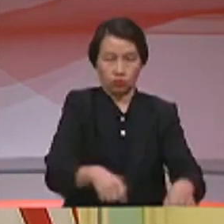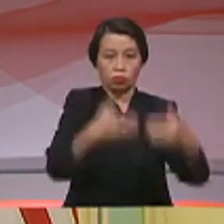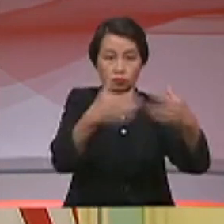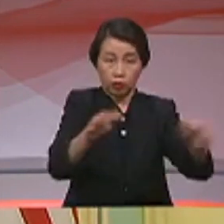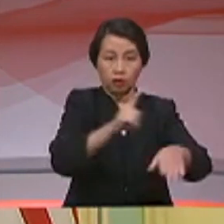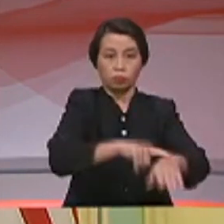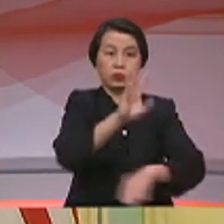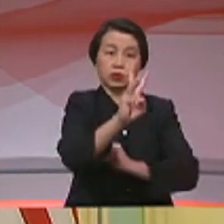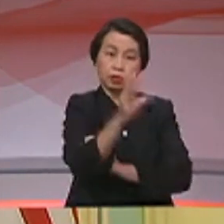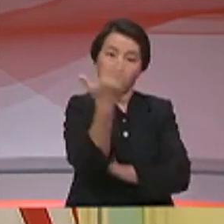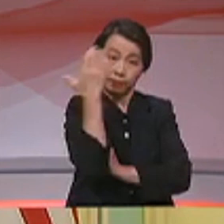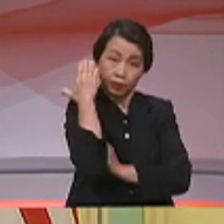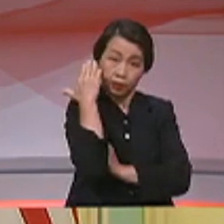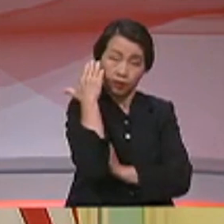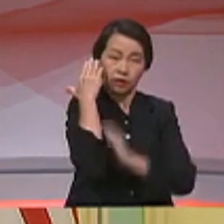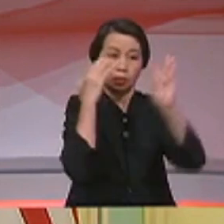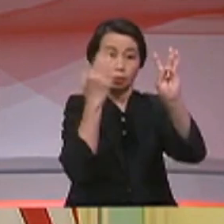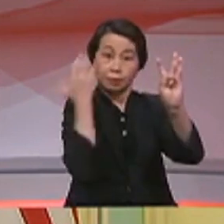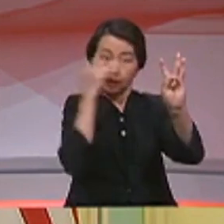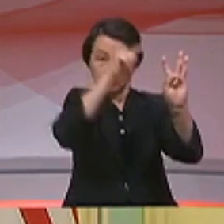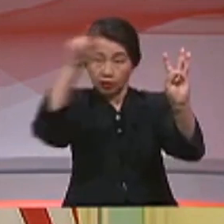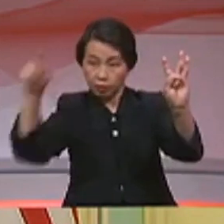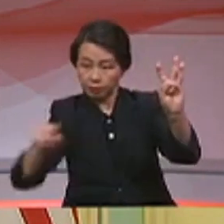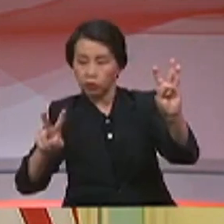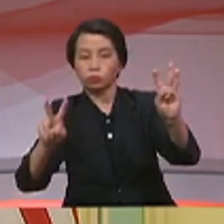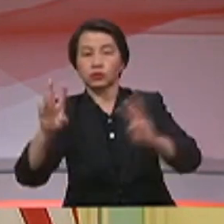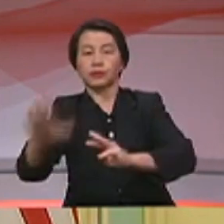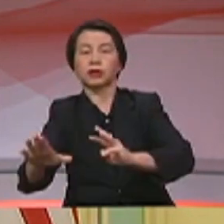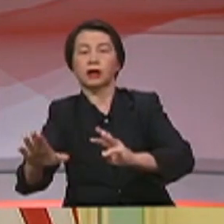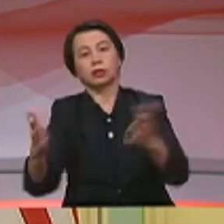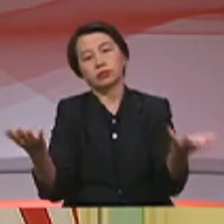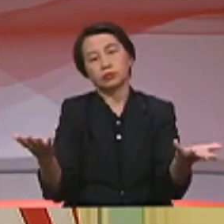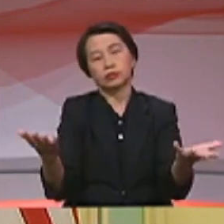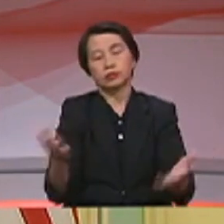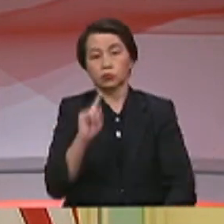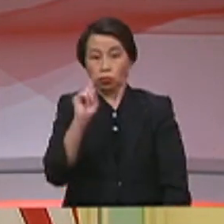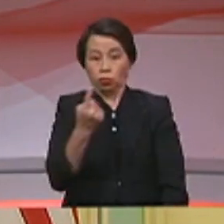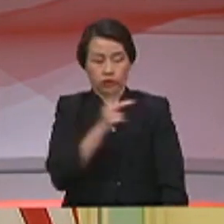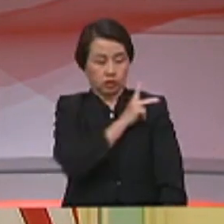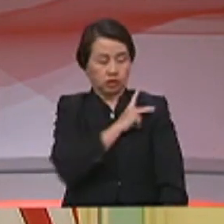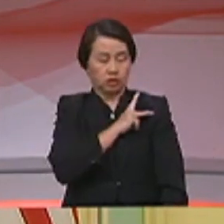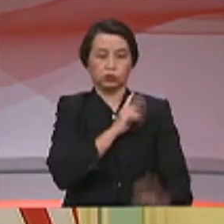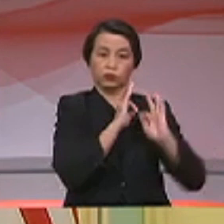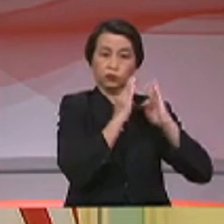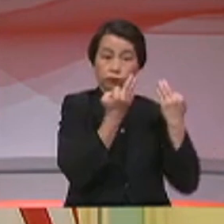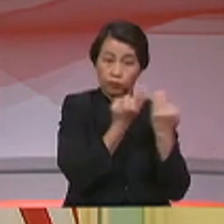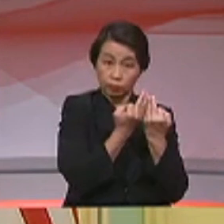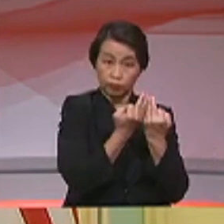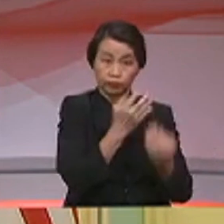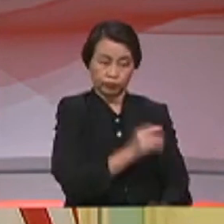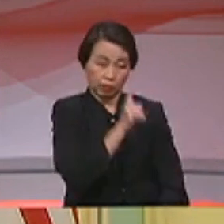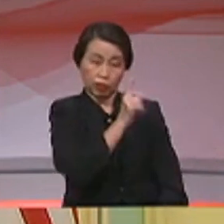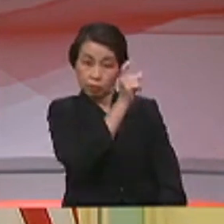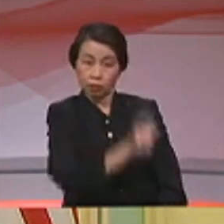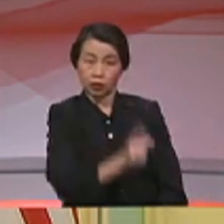dari jam 6 pagi hingga 2 petang saja. Hanya ketua keluarga dan seorang